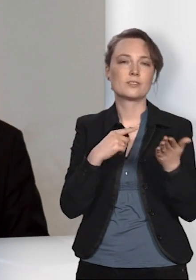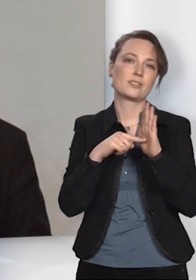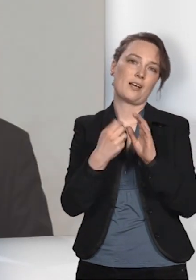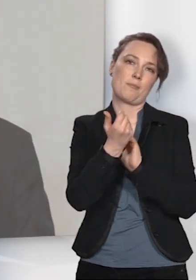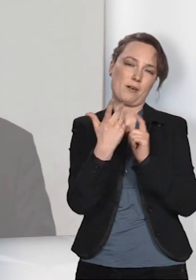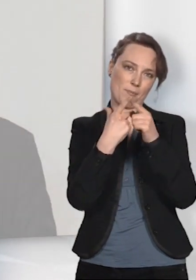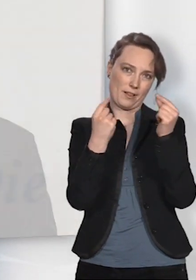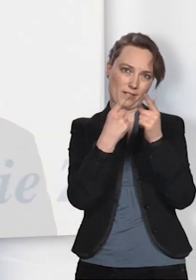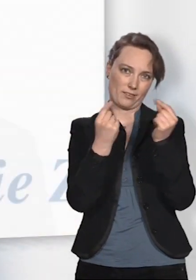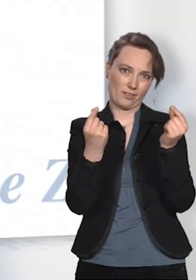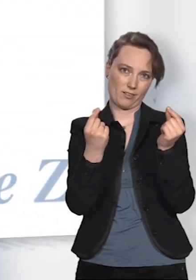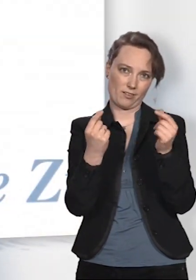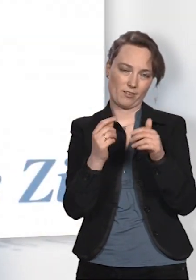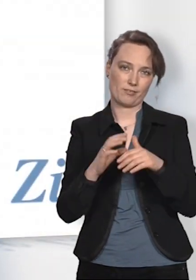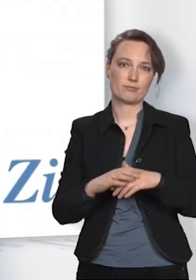Bilder.